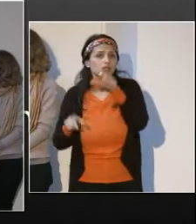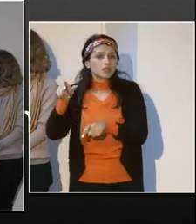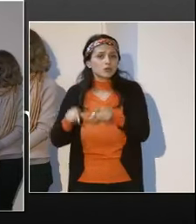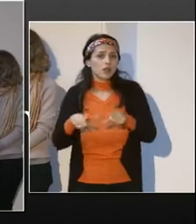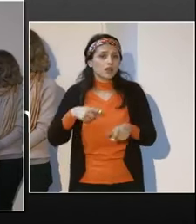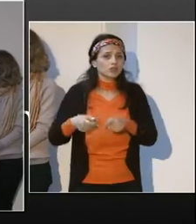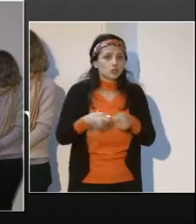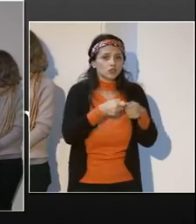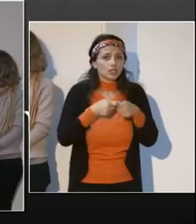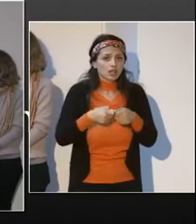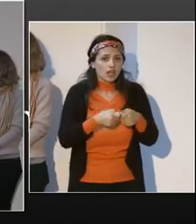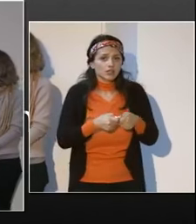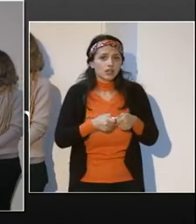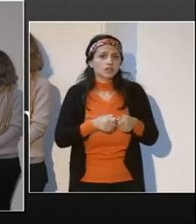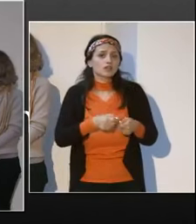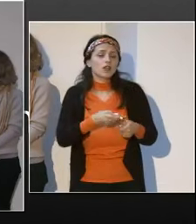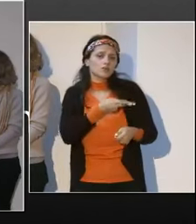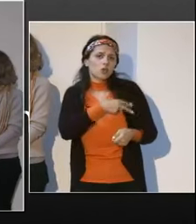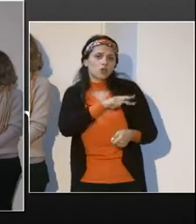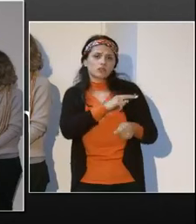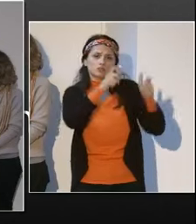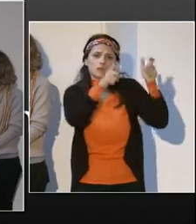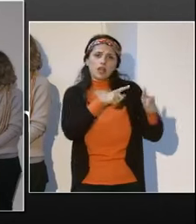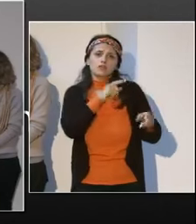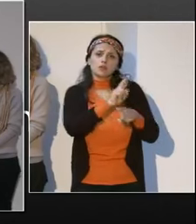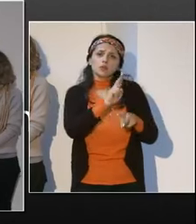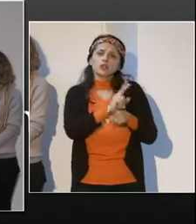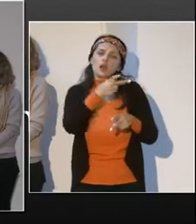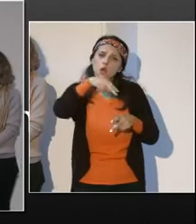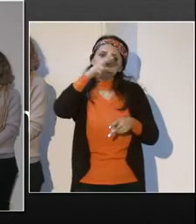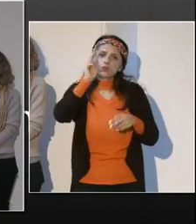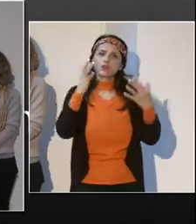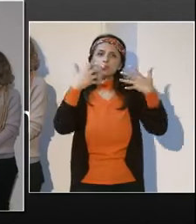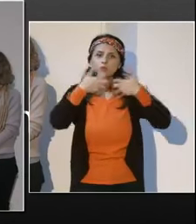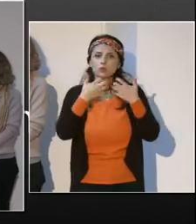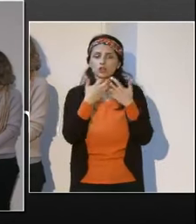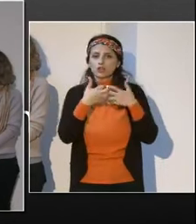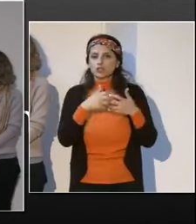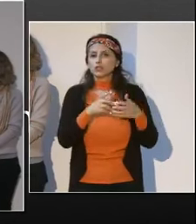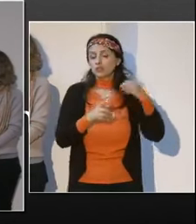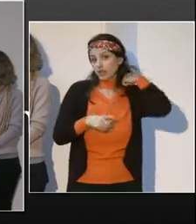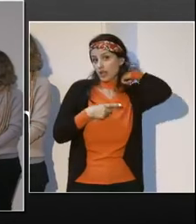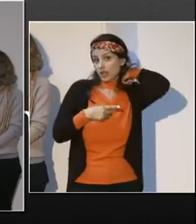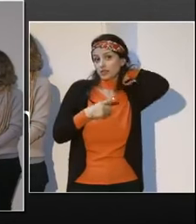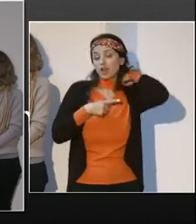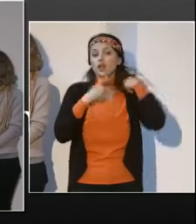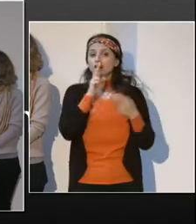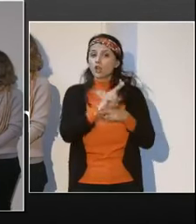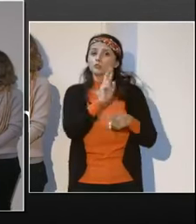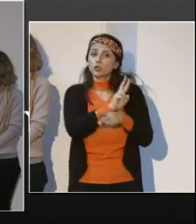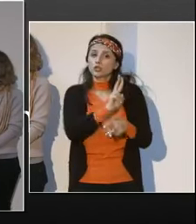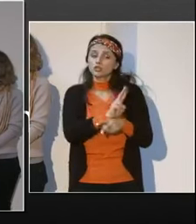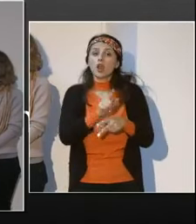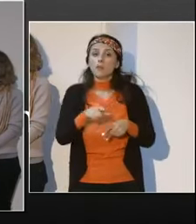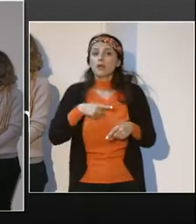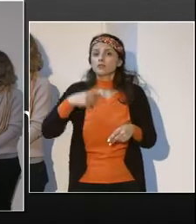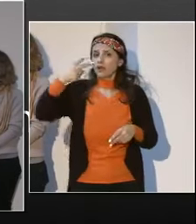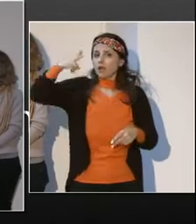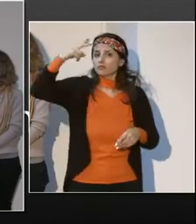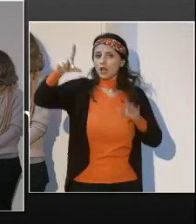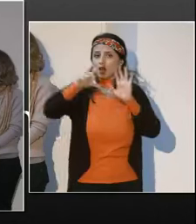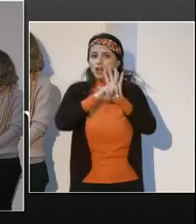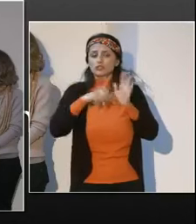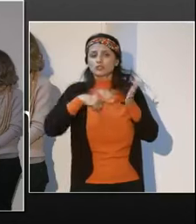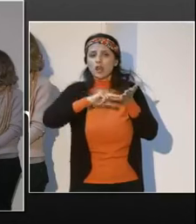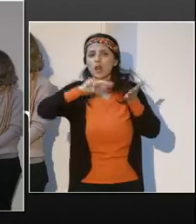protejate pot asta sunt Ionut din nou procedura de autorizare a unităților protejate este in vigoare si este aprobata